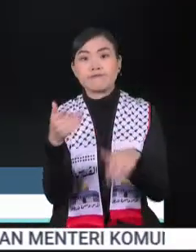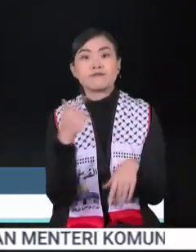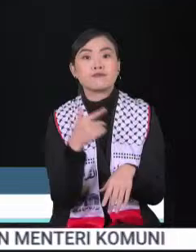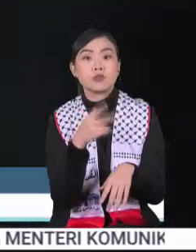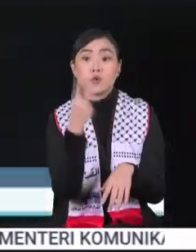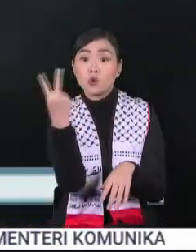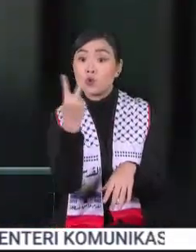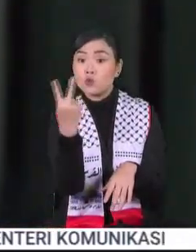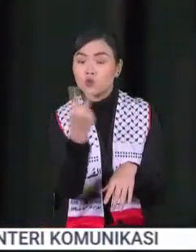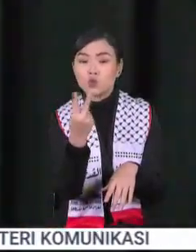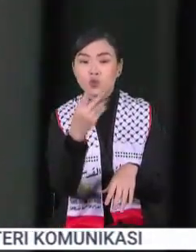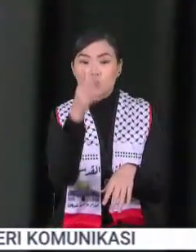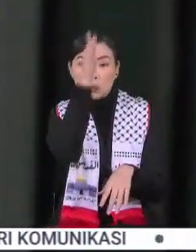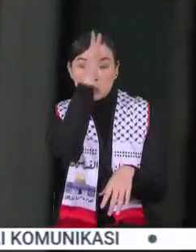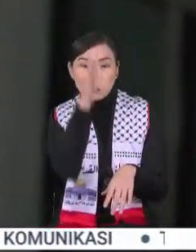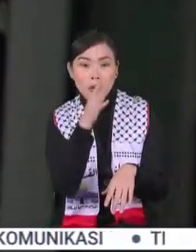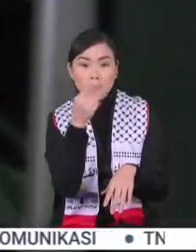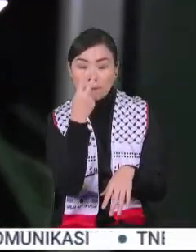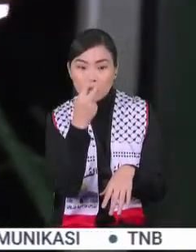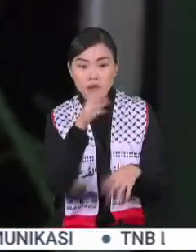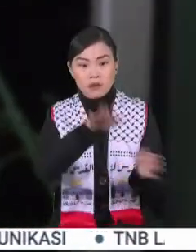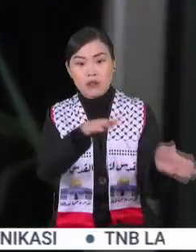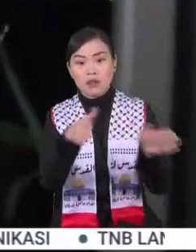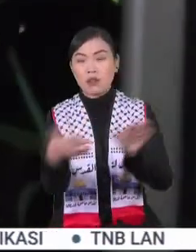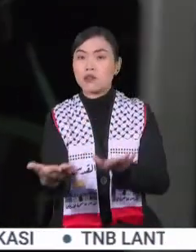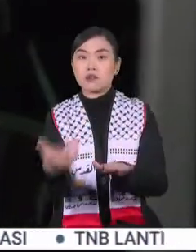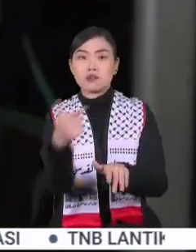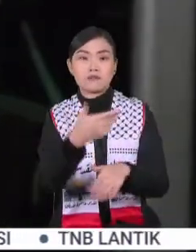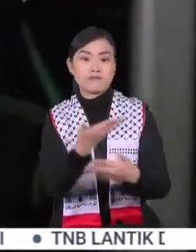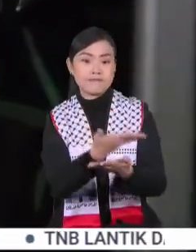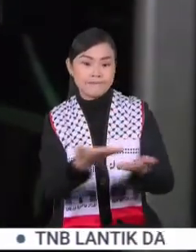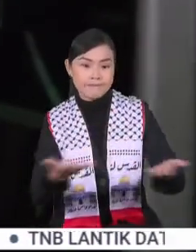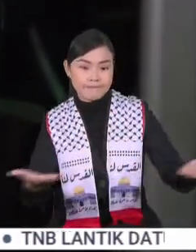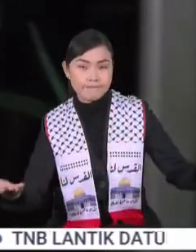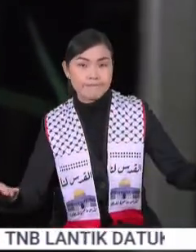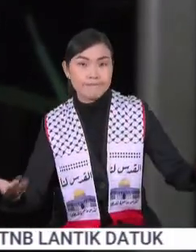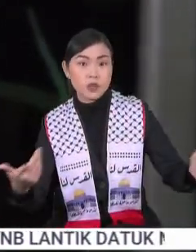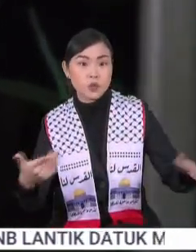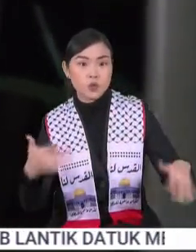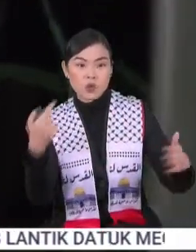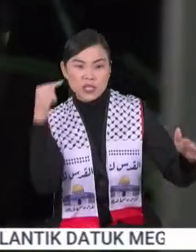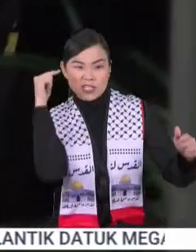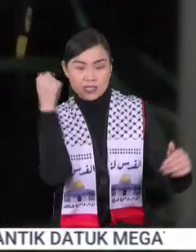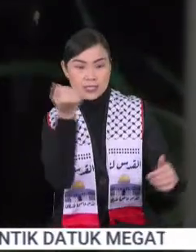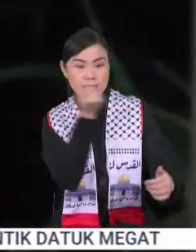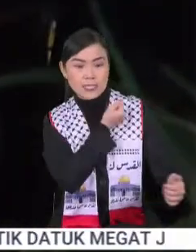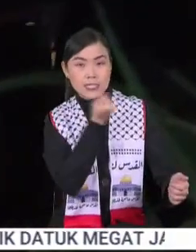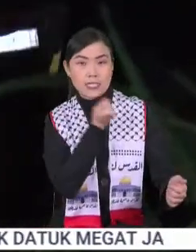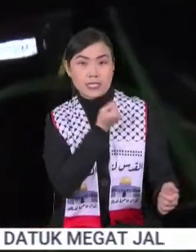mangsa ditemukan terbaring berlumuran darah di lantai rumah dipercayai akibat ditikam